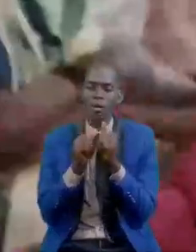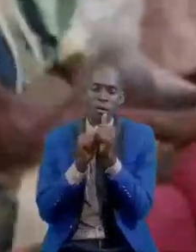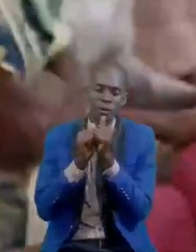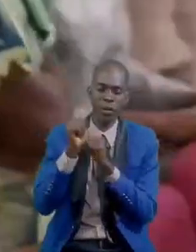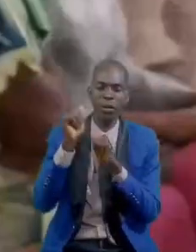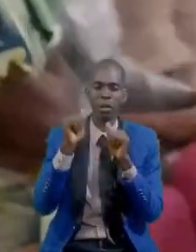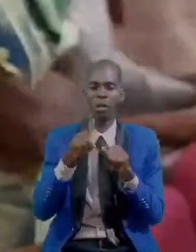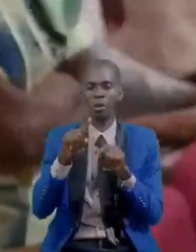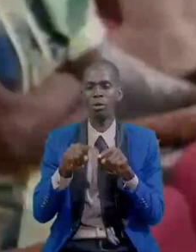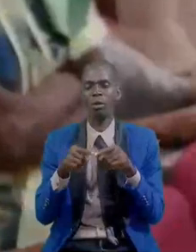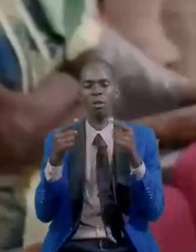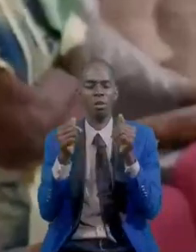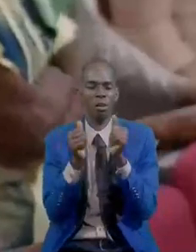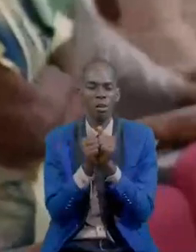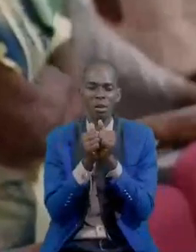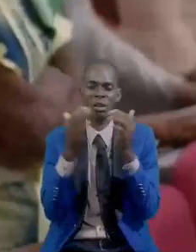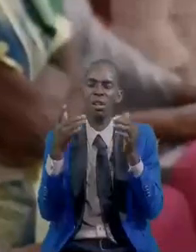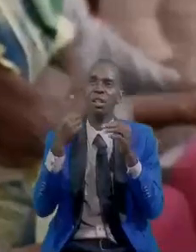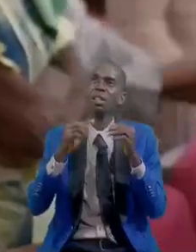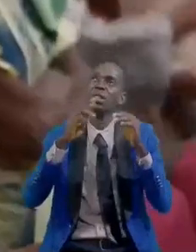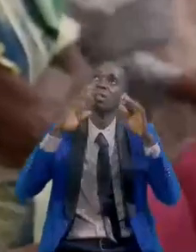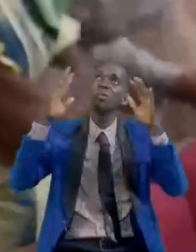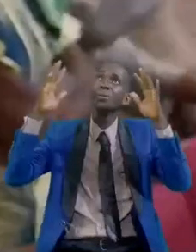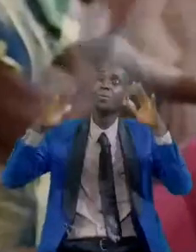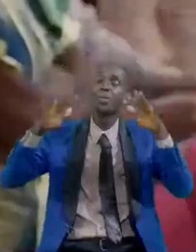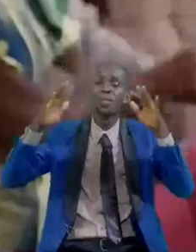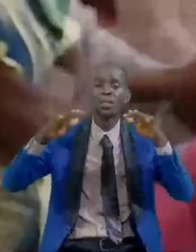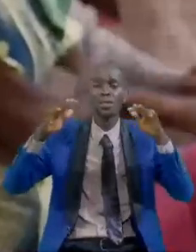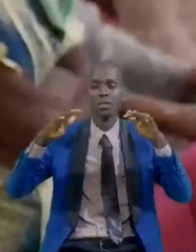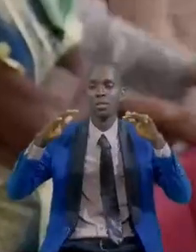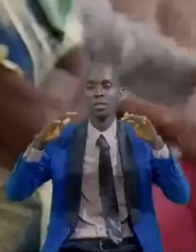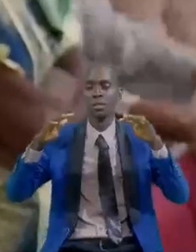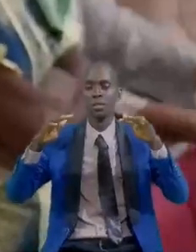À quel distance peux-tu aller sans la pluie,